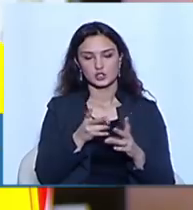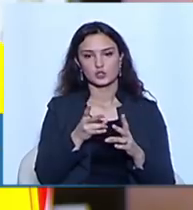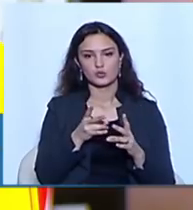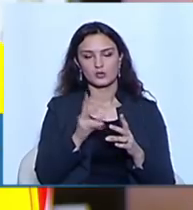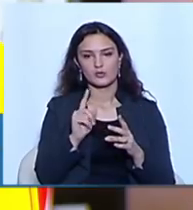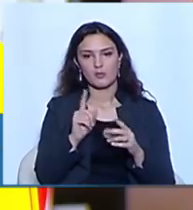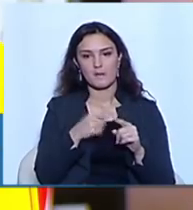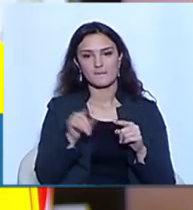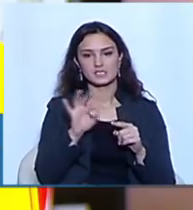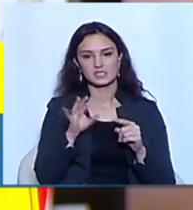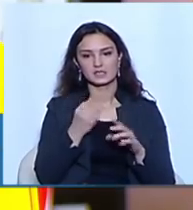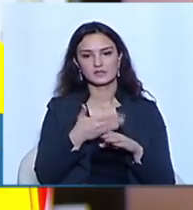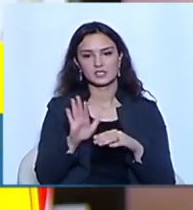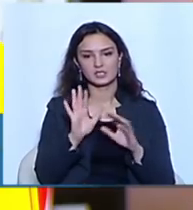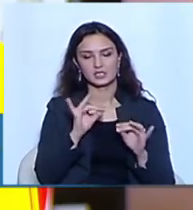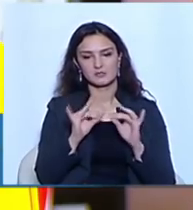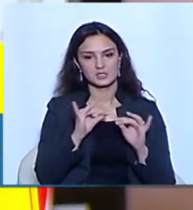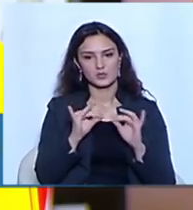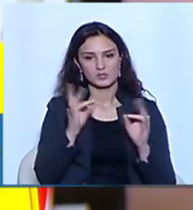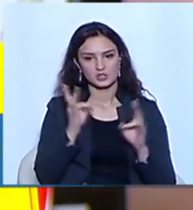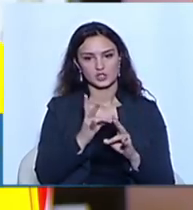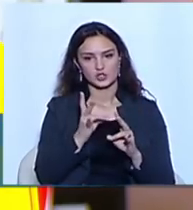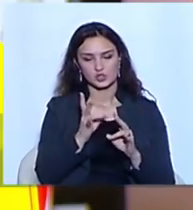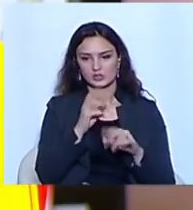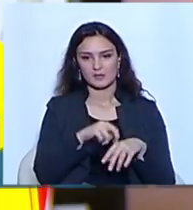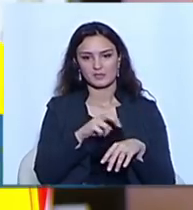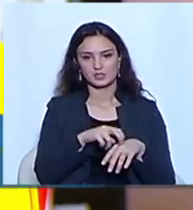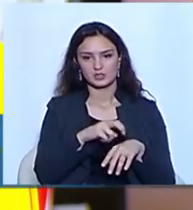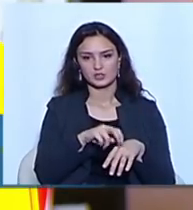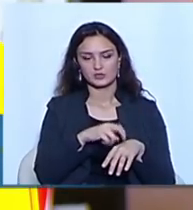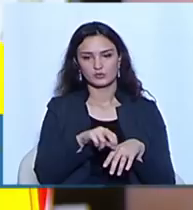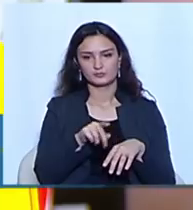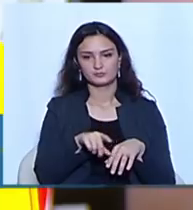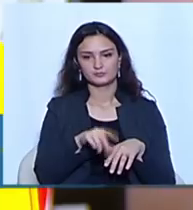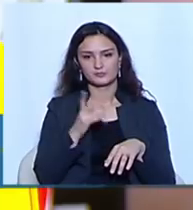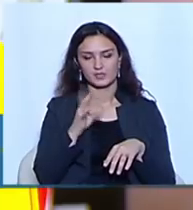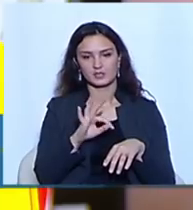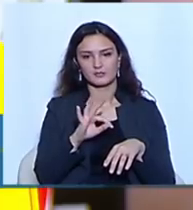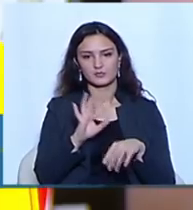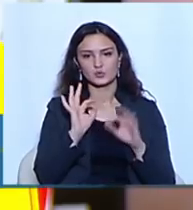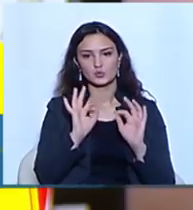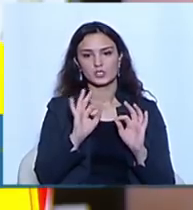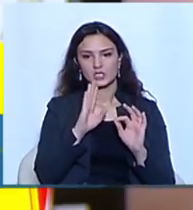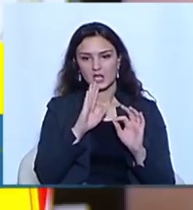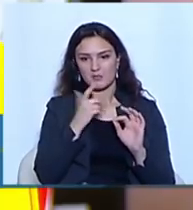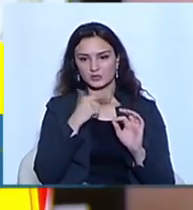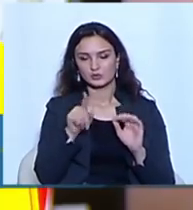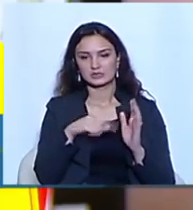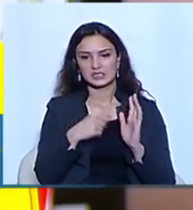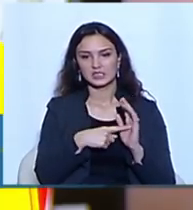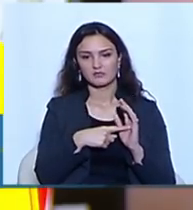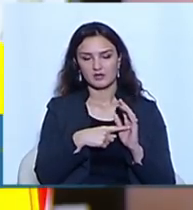შემთხვევაში და ამაზე კიდე ცალკე საუბარი იქნება საჭირო ალბათ სამედიცინო კუთხიდან. მაგრამ აი ზუსტად ქალბატონის კითხვა